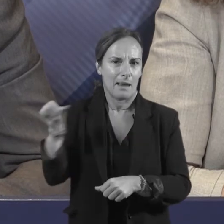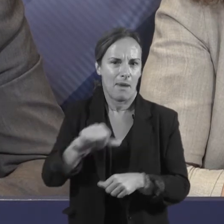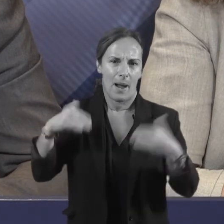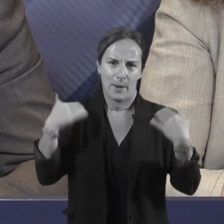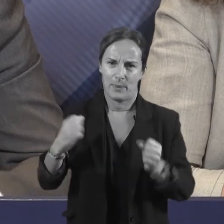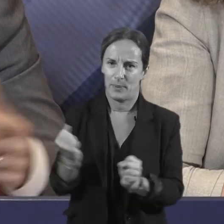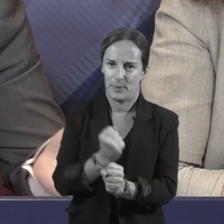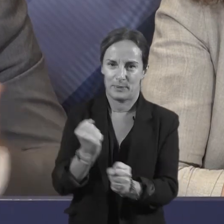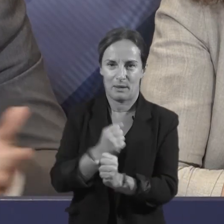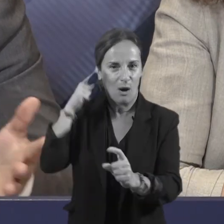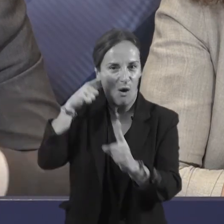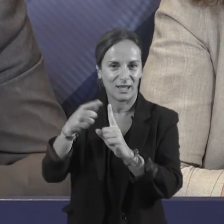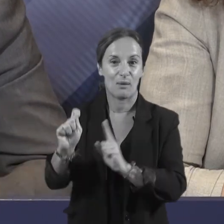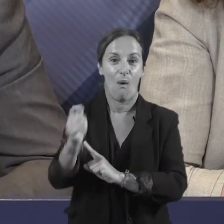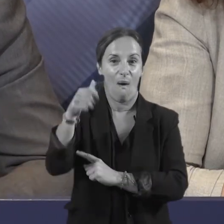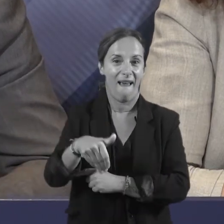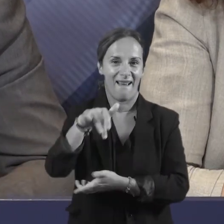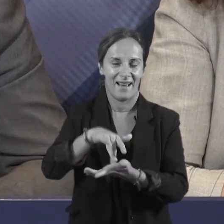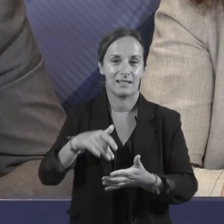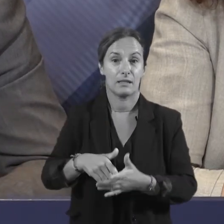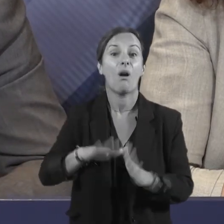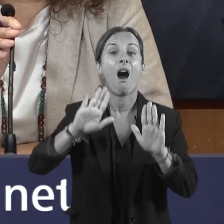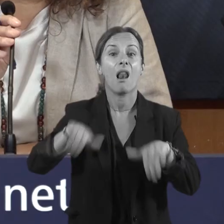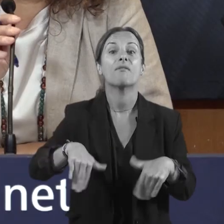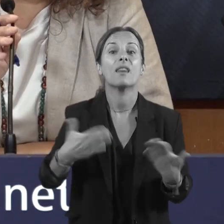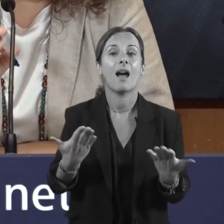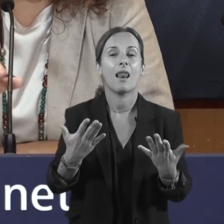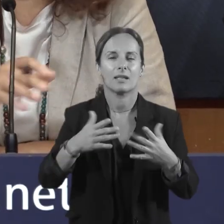un esdeveniment que jo crec que és un abans i un després de la promoció turística de Mallorca.